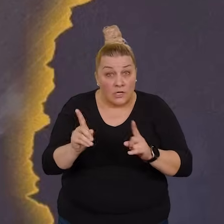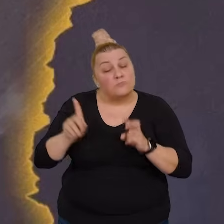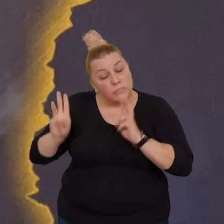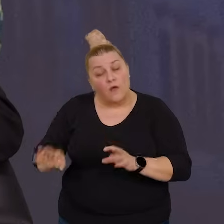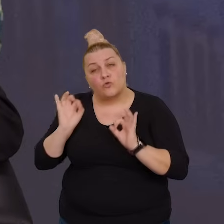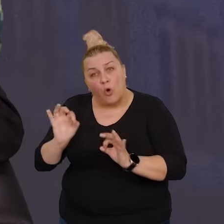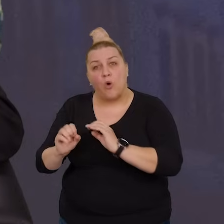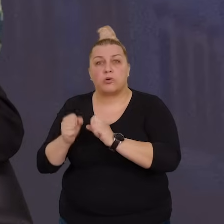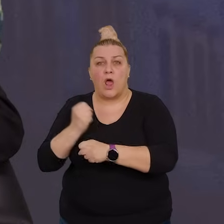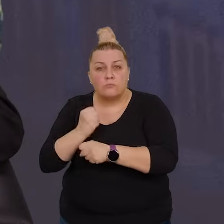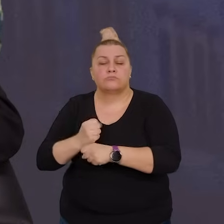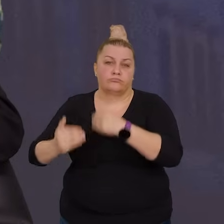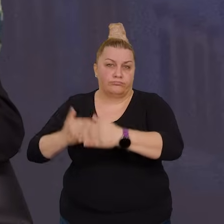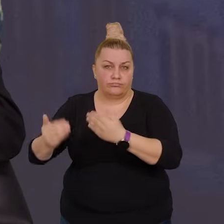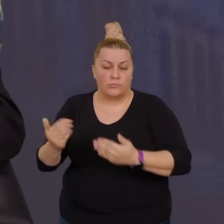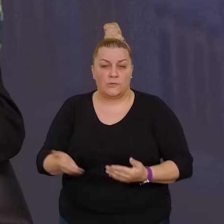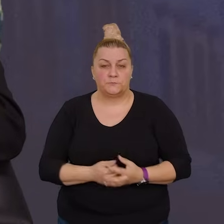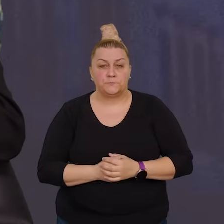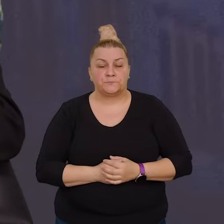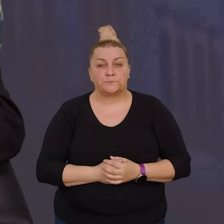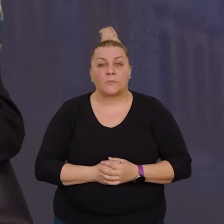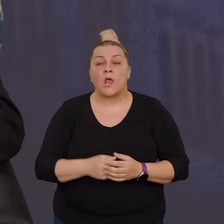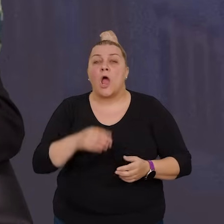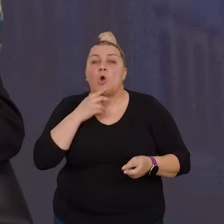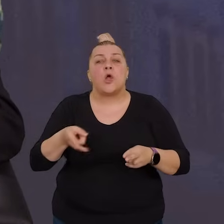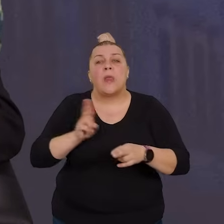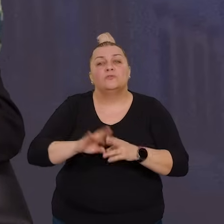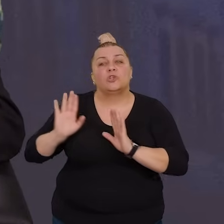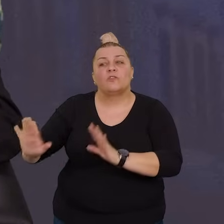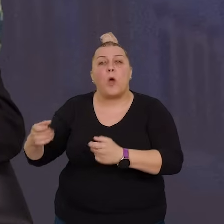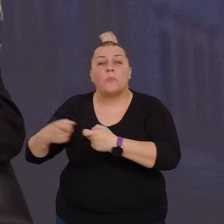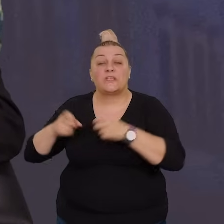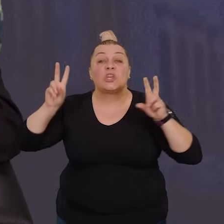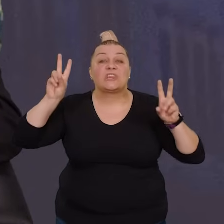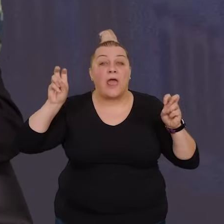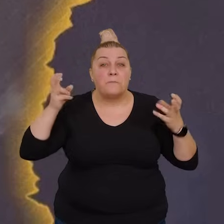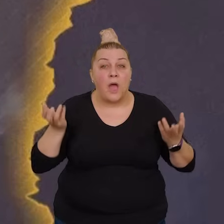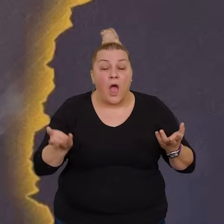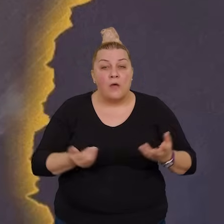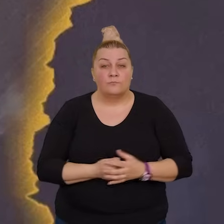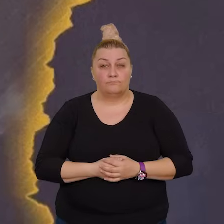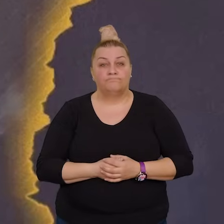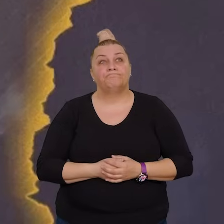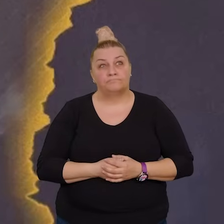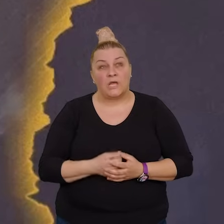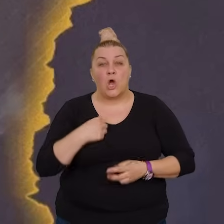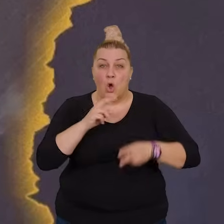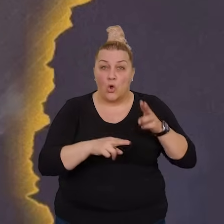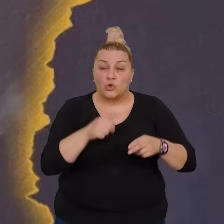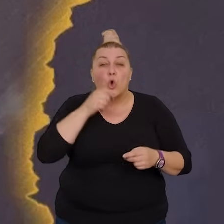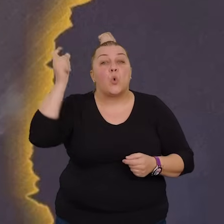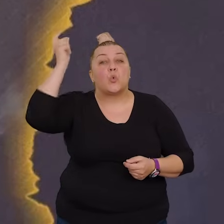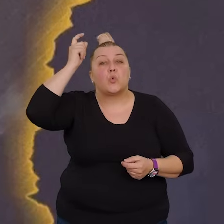Koje su vas teme odredile, po čemu ste vi onako poznati u tom dijelu? Pa mene od uvijek kultura zanimala. Ako